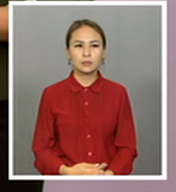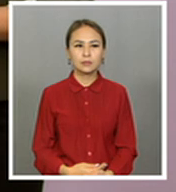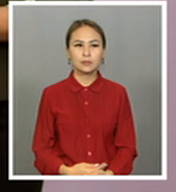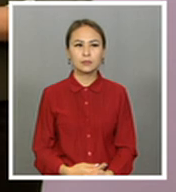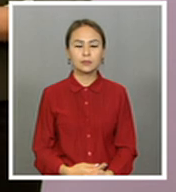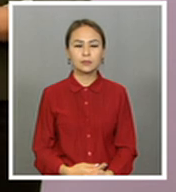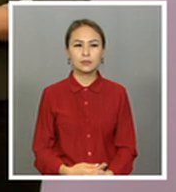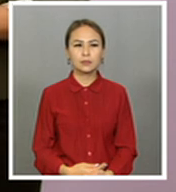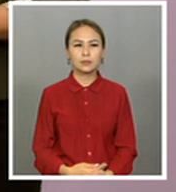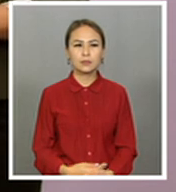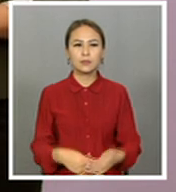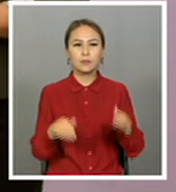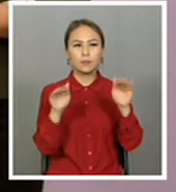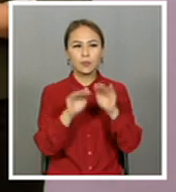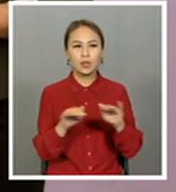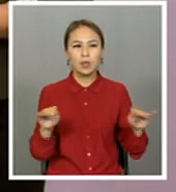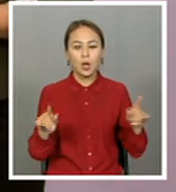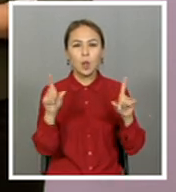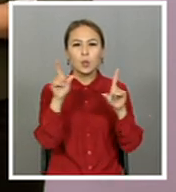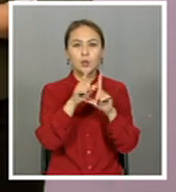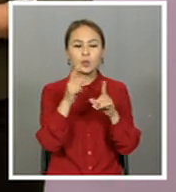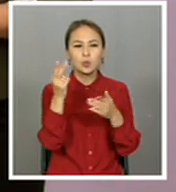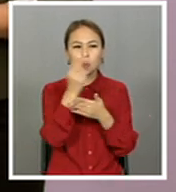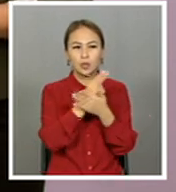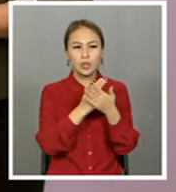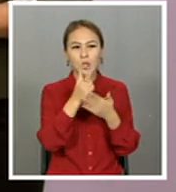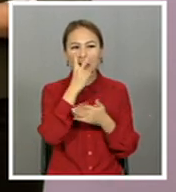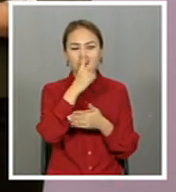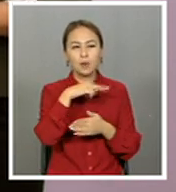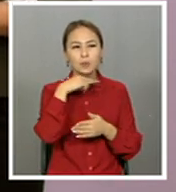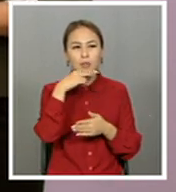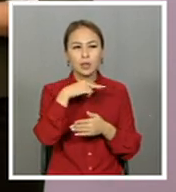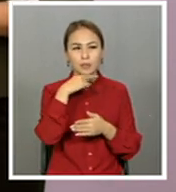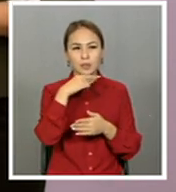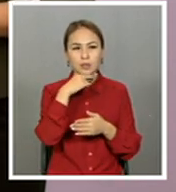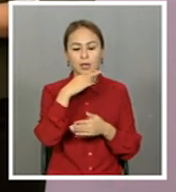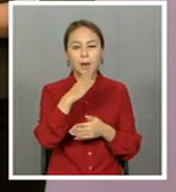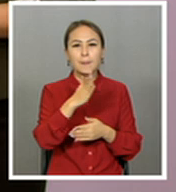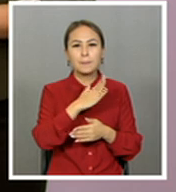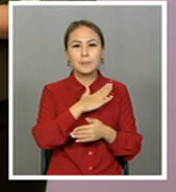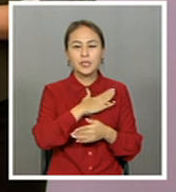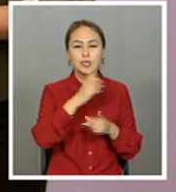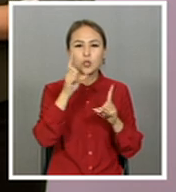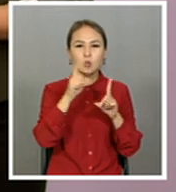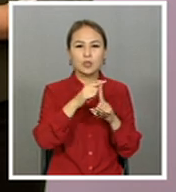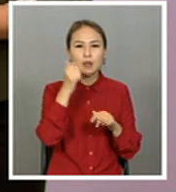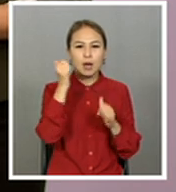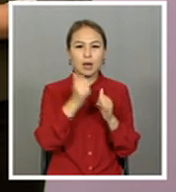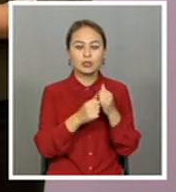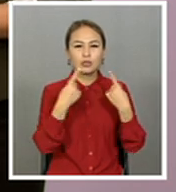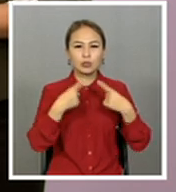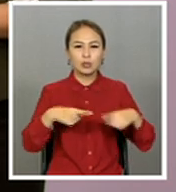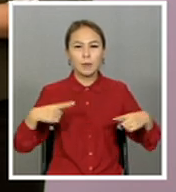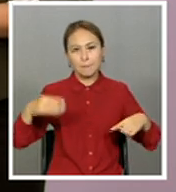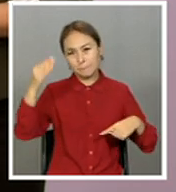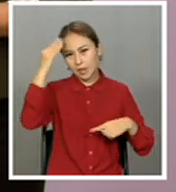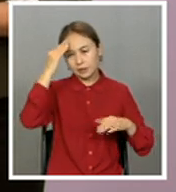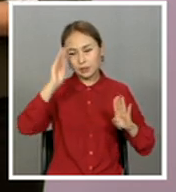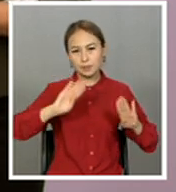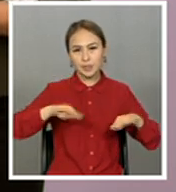Балалар, суретке назар аударамыз. Біз сөздің әр түрлі мағына беретінін